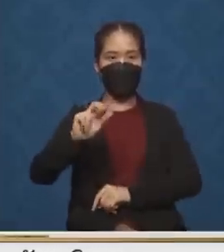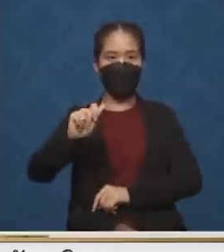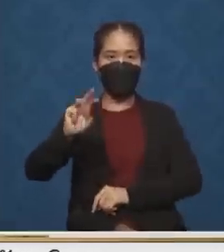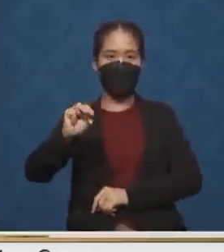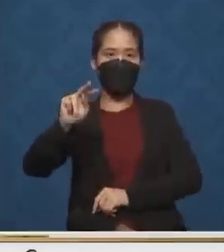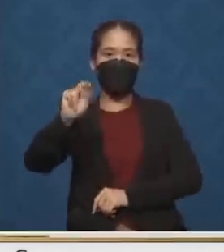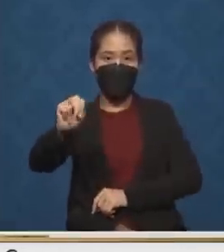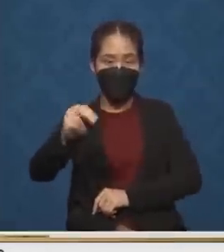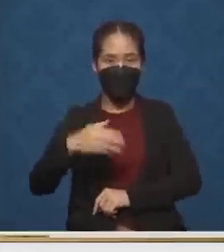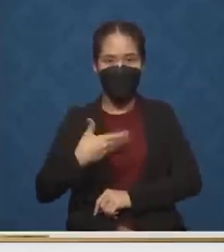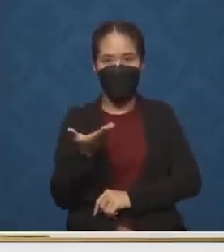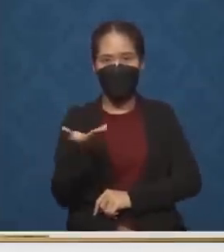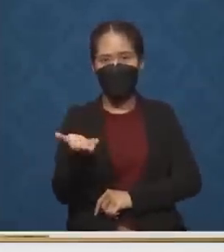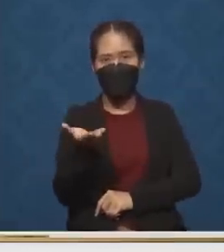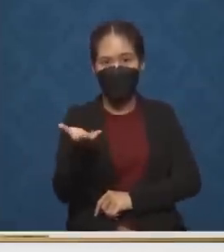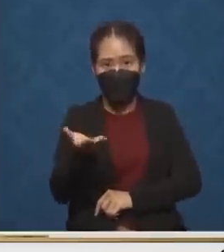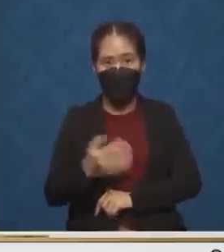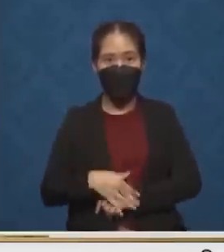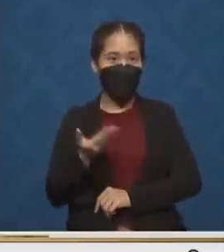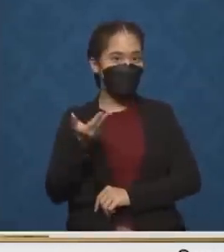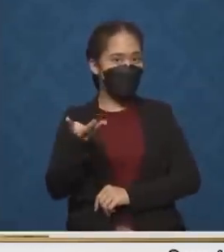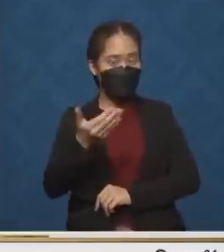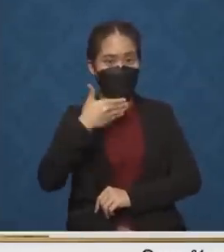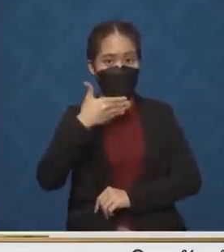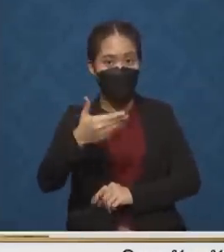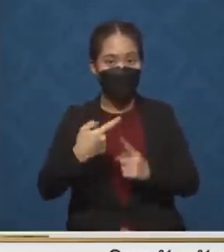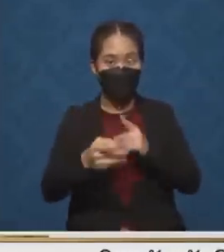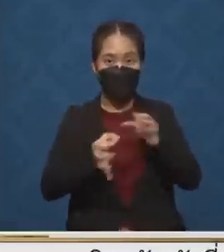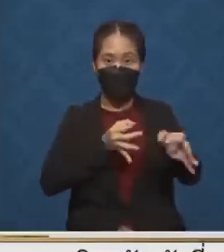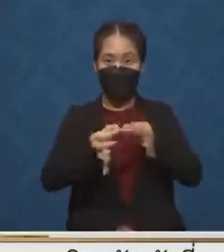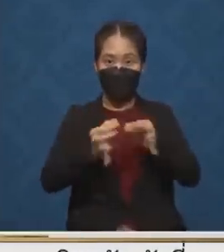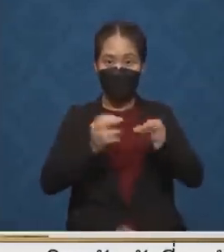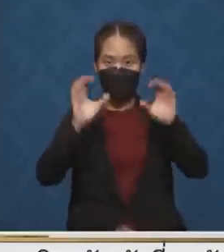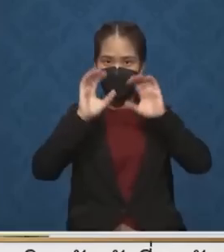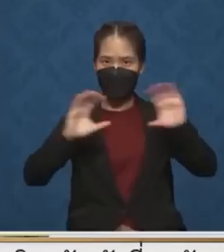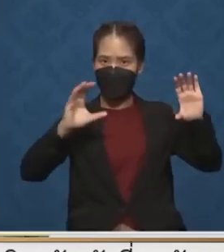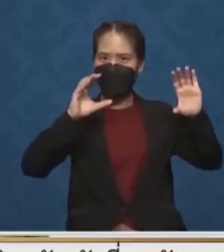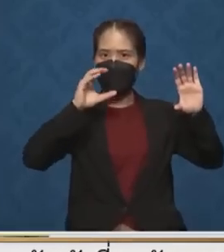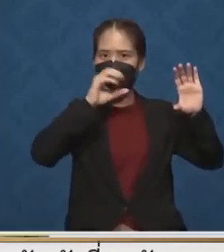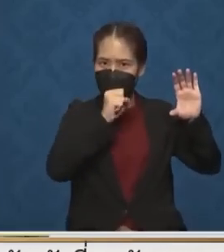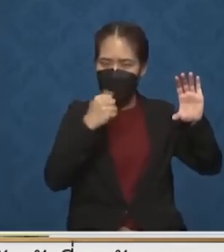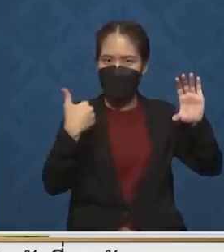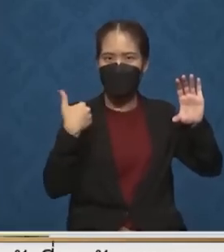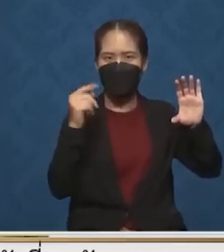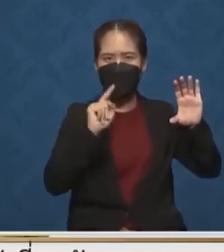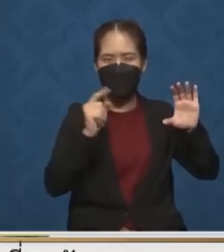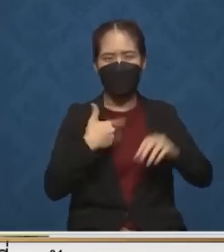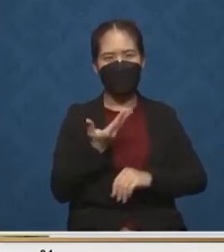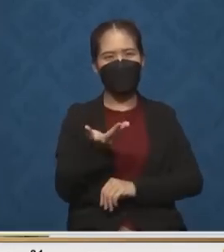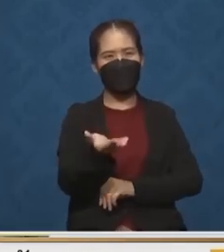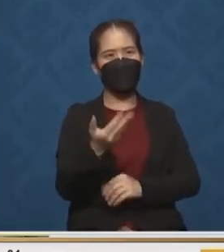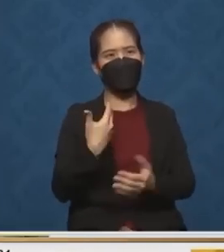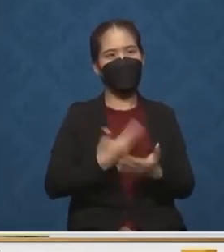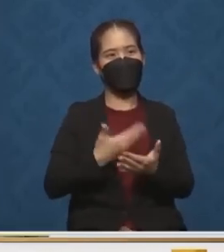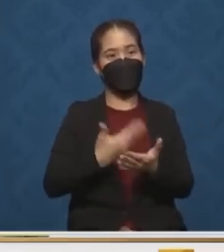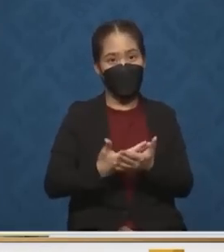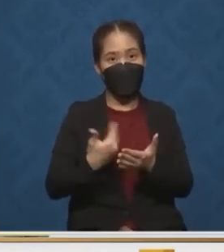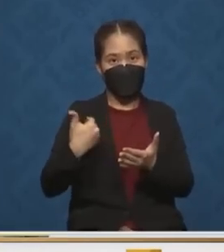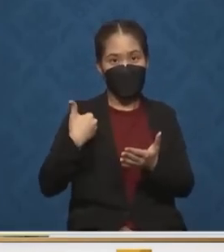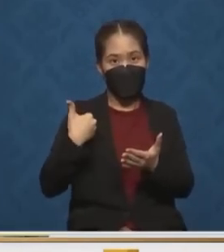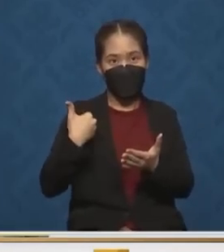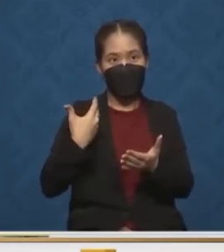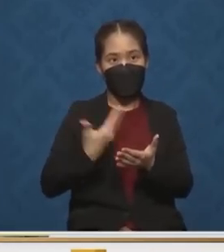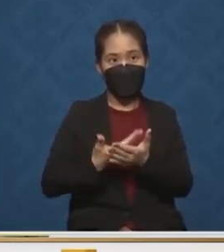ากขอเงินเป็ปกติแต่เวลาที่แจงเป็ที่แจงราชการรับยังมีการขอเงินอีกจำนวน